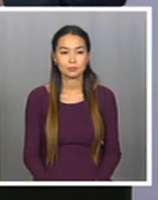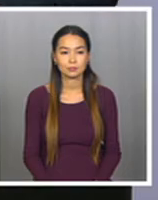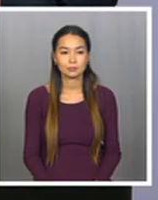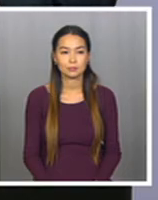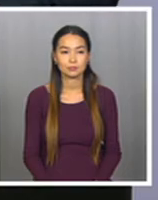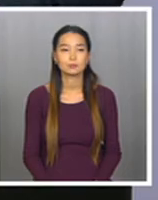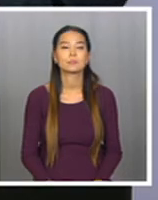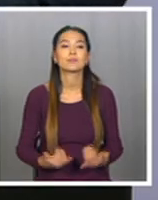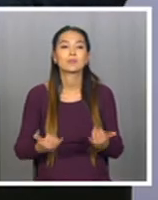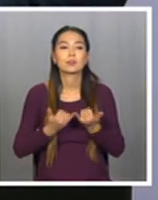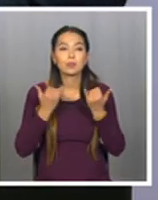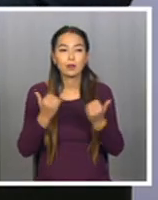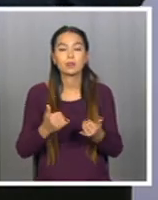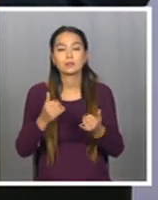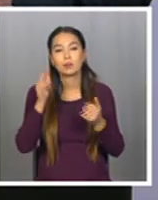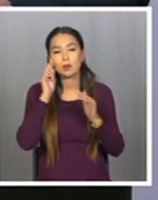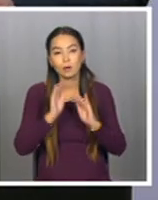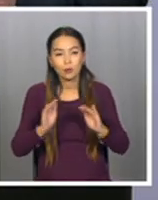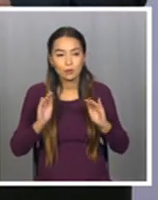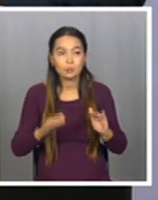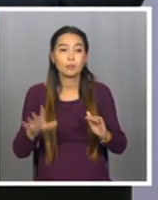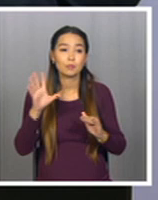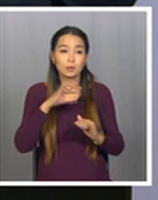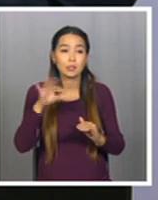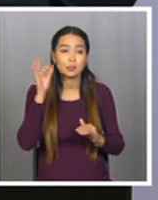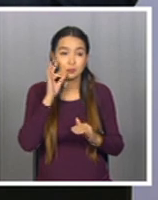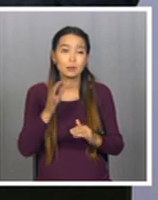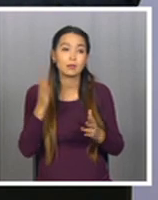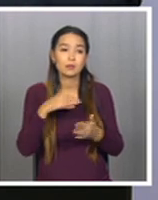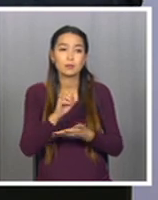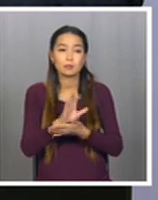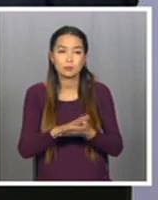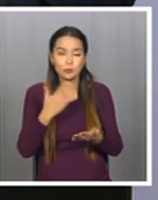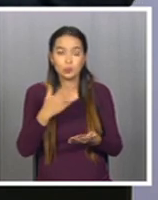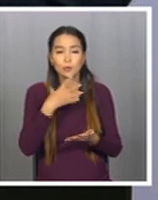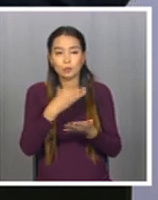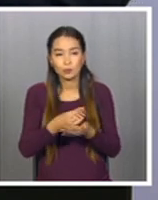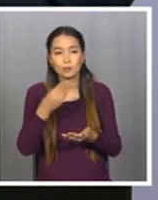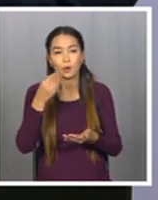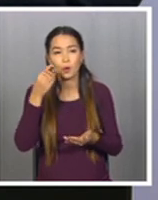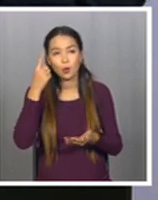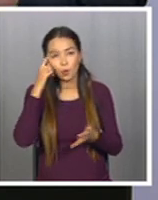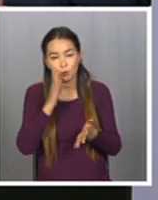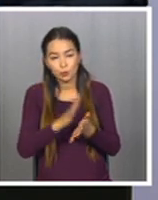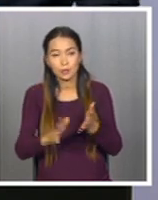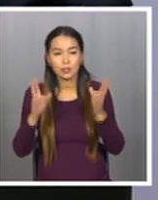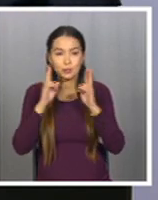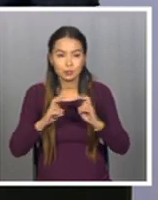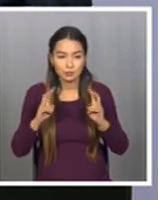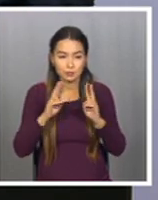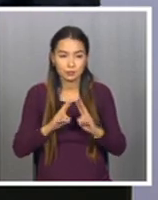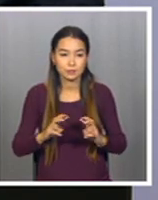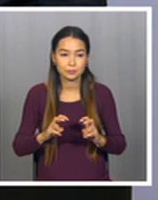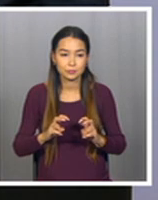Құрметті оқушылар, ойларымызды сабақтасақ, онда әр қарай өз ойларымызды тексеріп